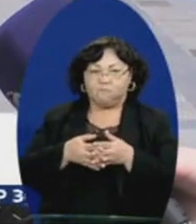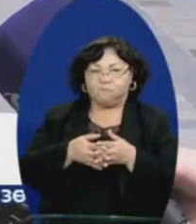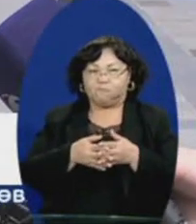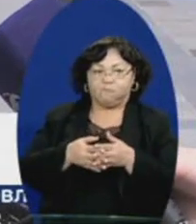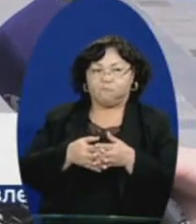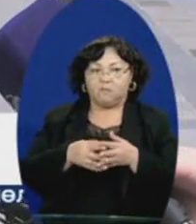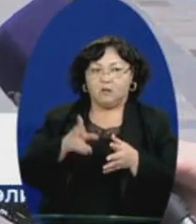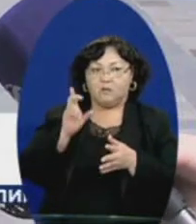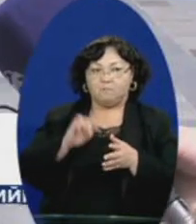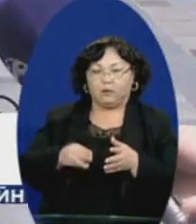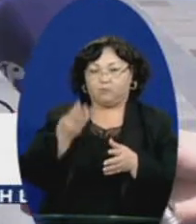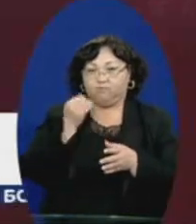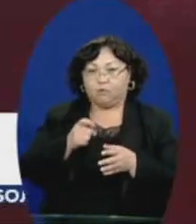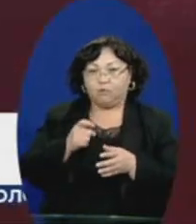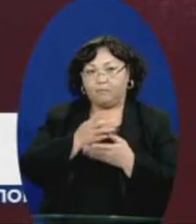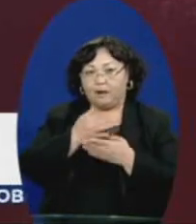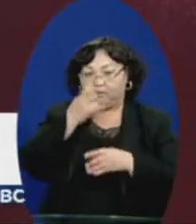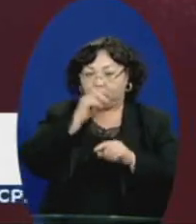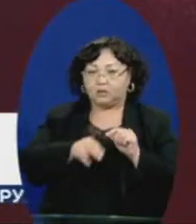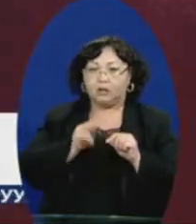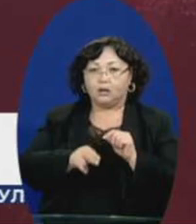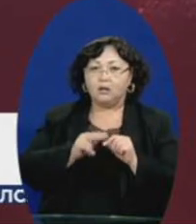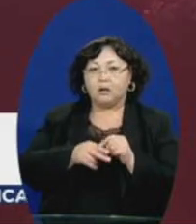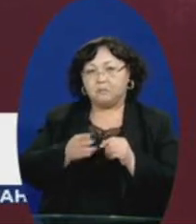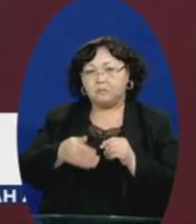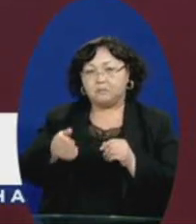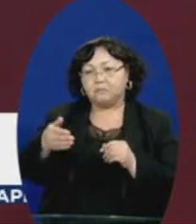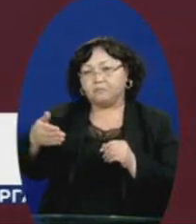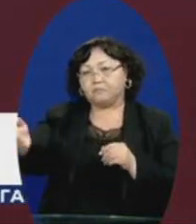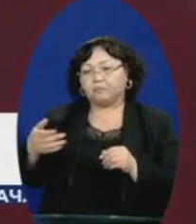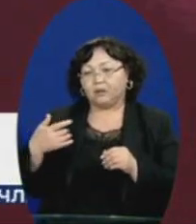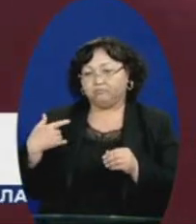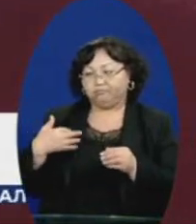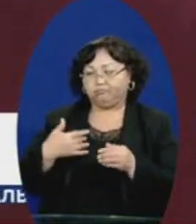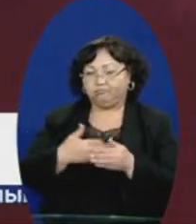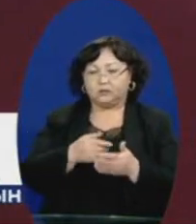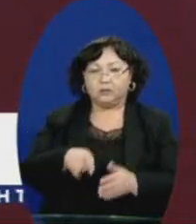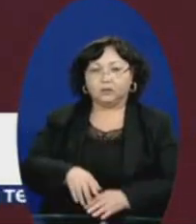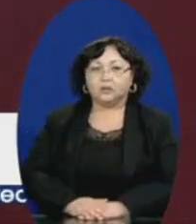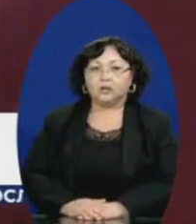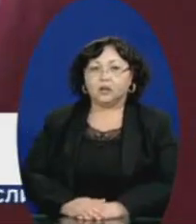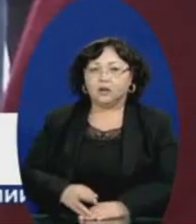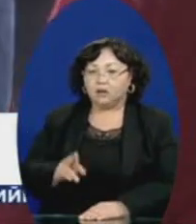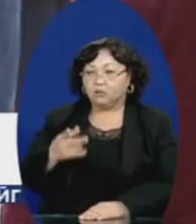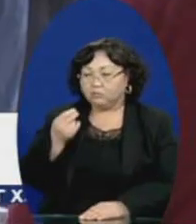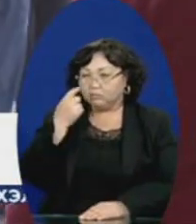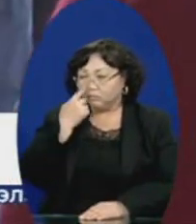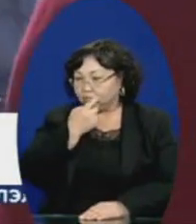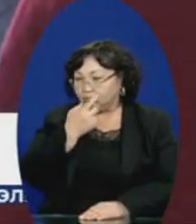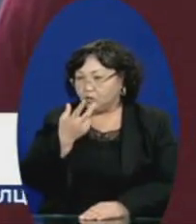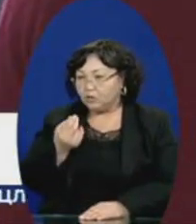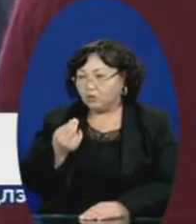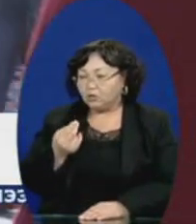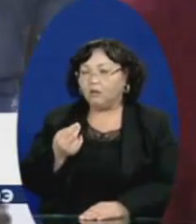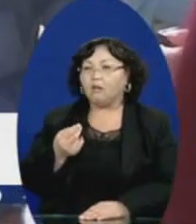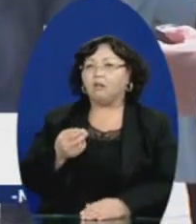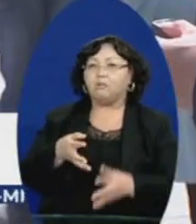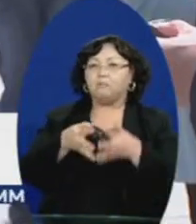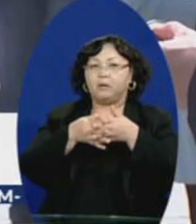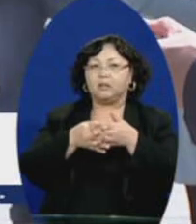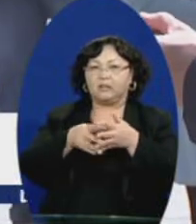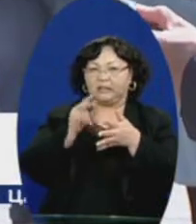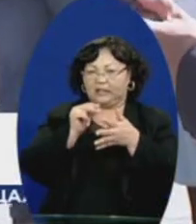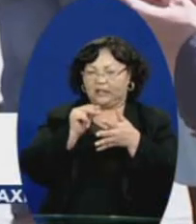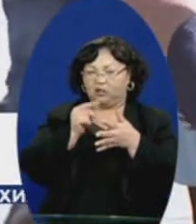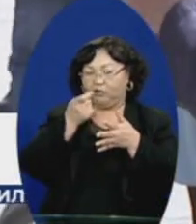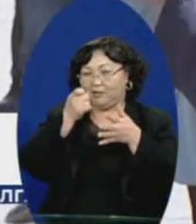ингээд хяналтаар орж үнэлэгдэж байгаа. Бодит байдлыг сургамж болгон үлдээх хин үцгэлэн бидэндээ барилгын чанар стандарт аюулгүй байдлаа анхаарах